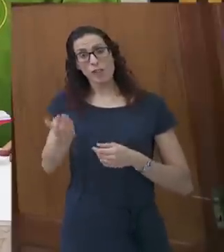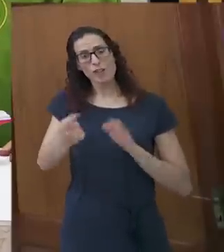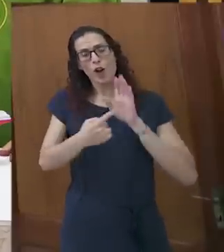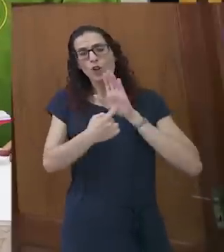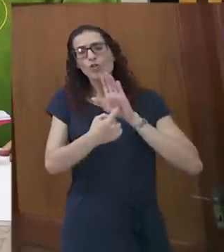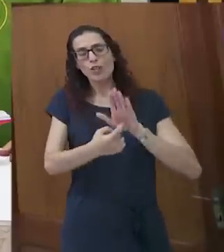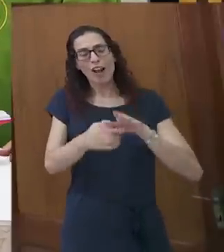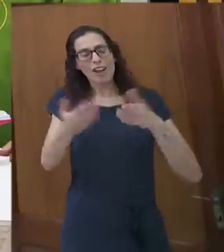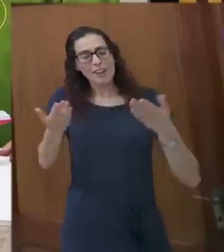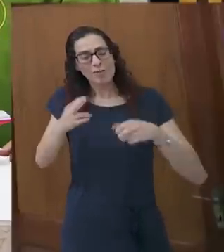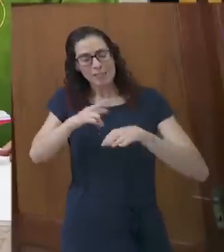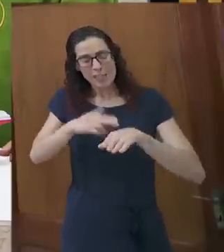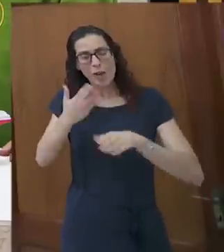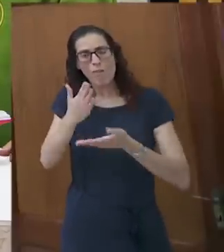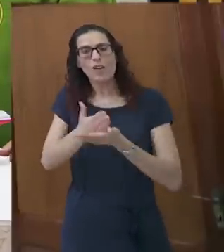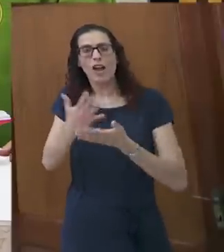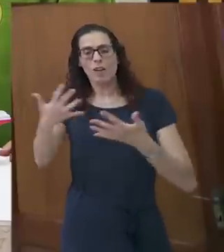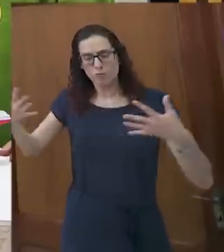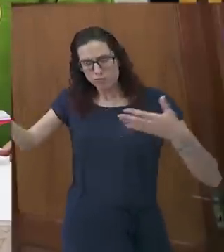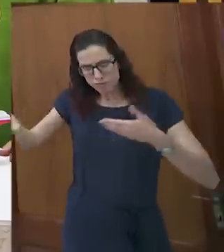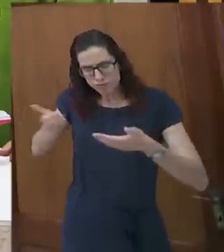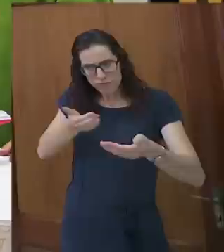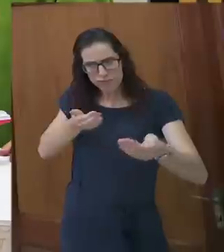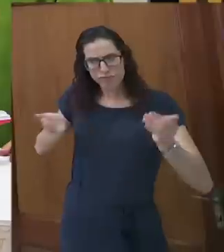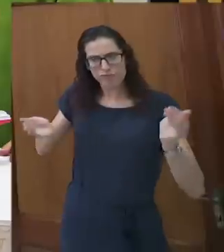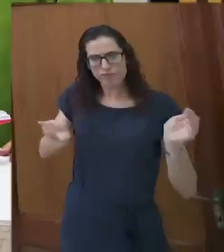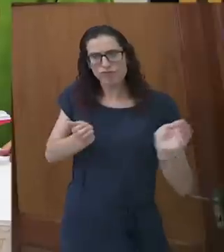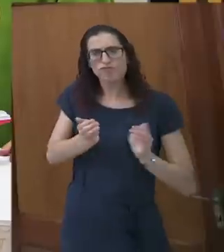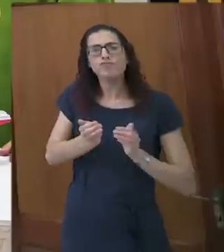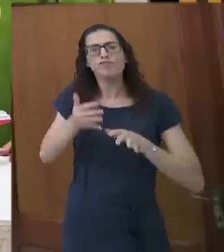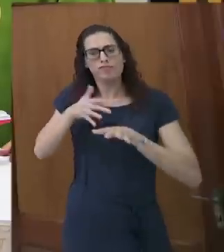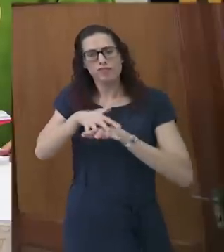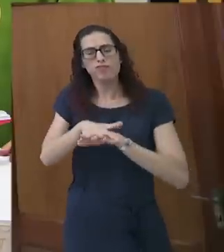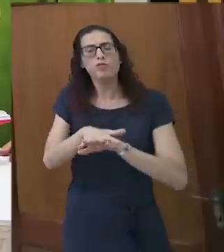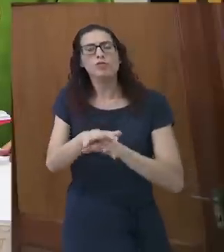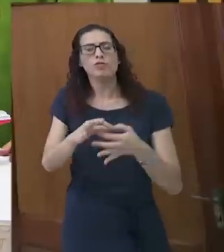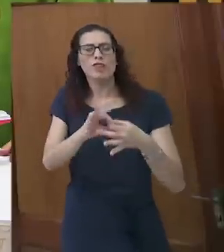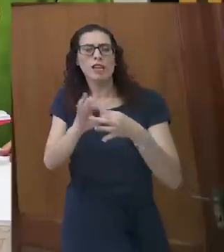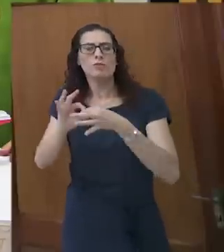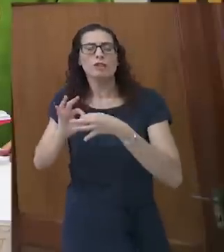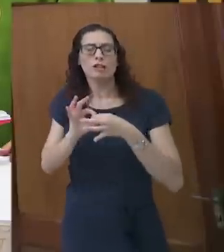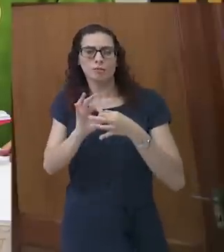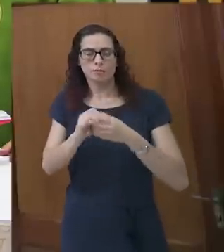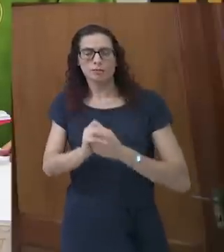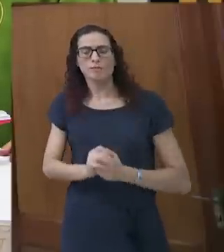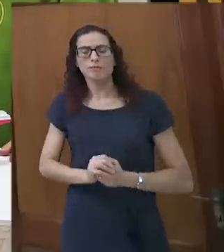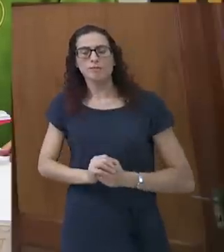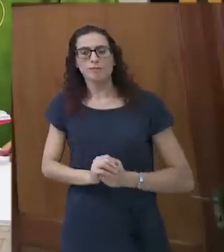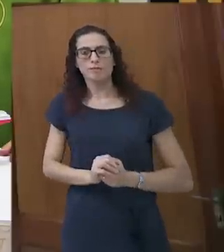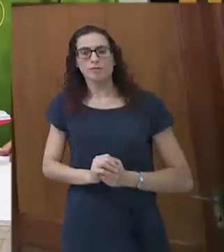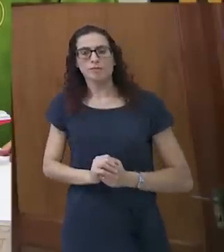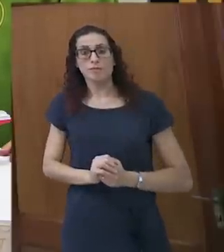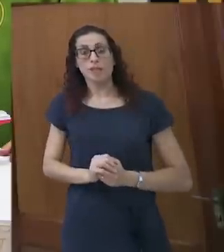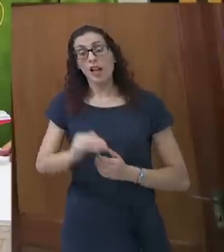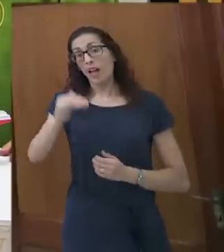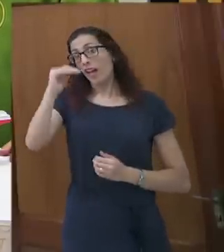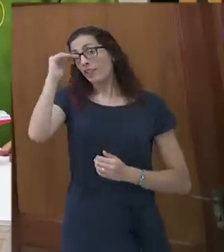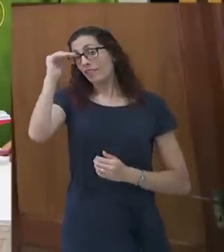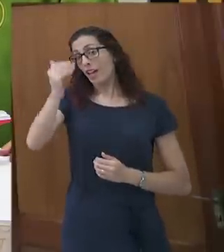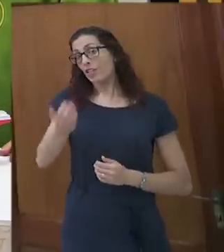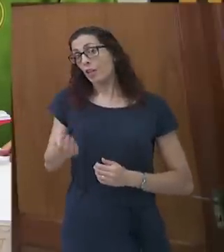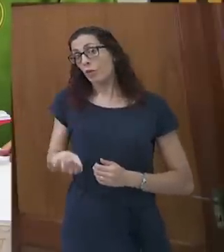kemm jesabiħa l-inklużjoni. U din id-dar hija wkoll dar li tagħtina messaġġ